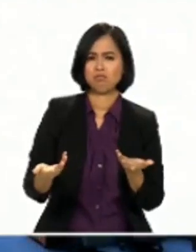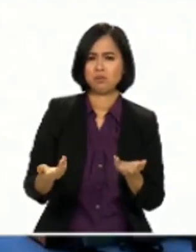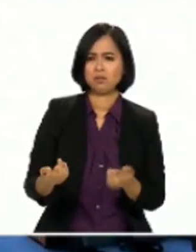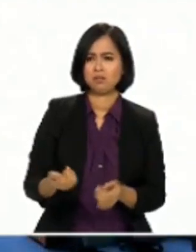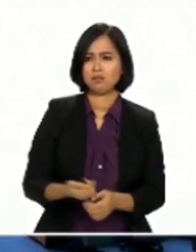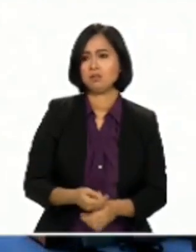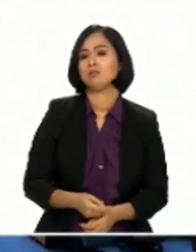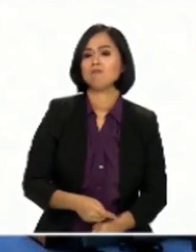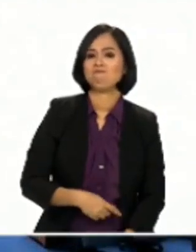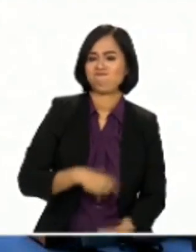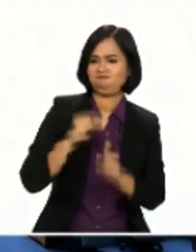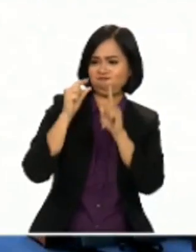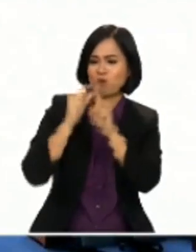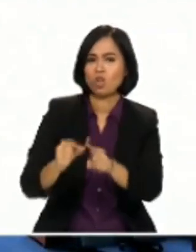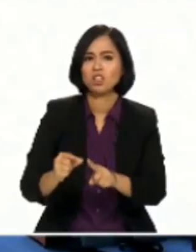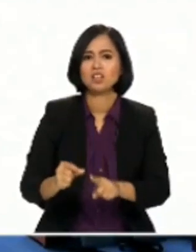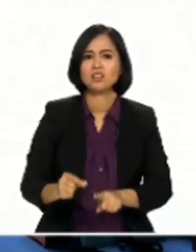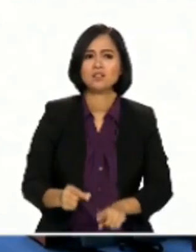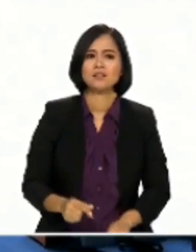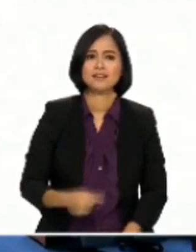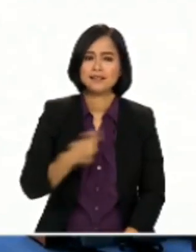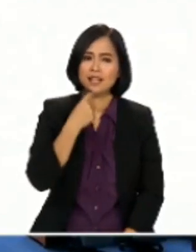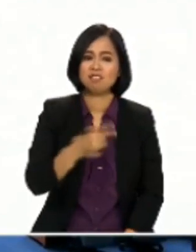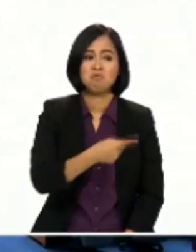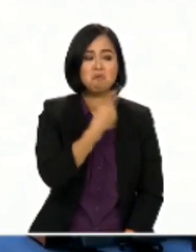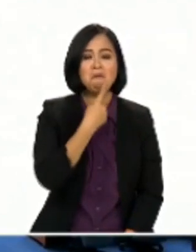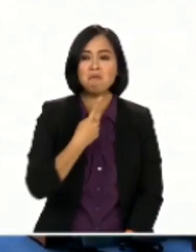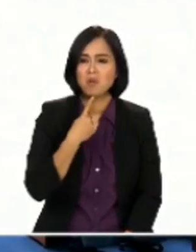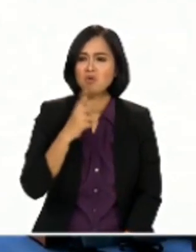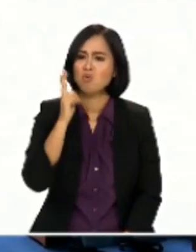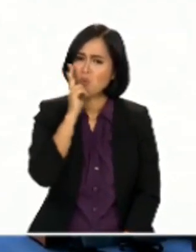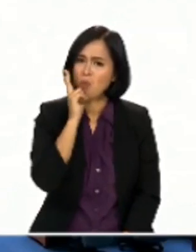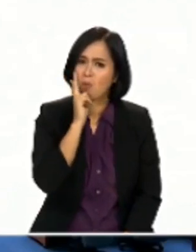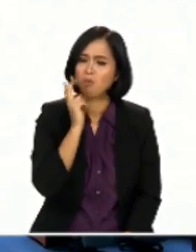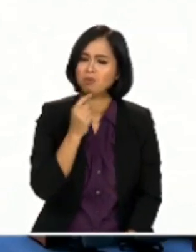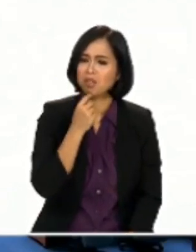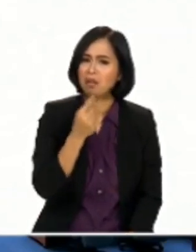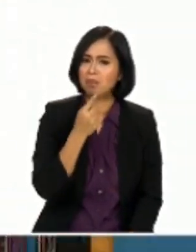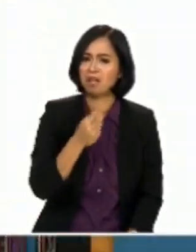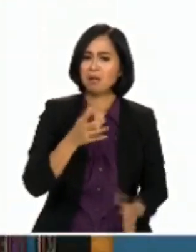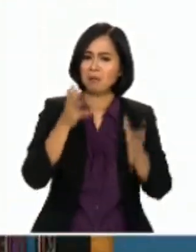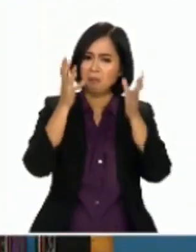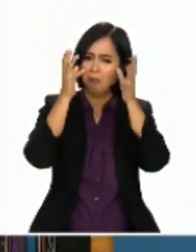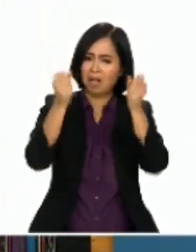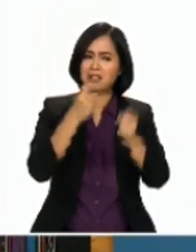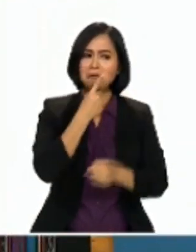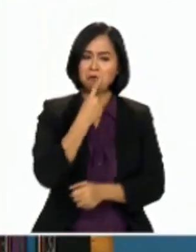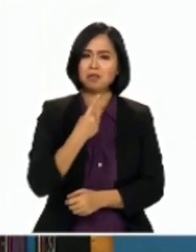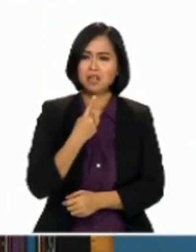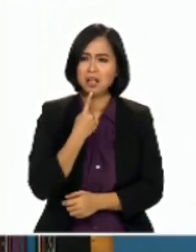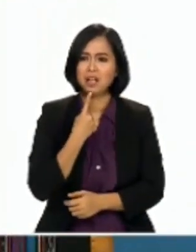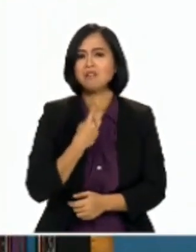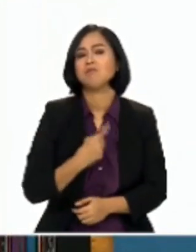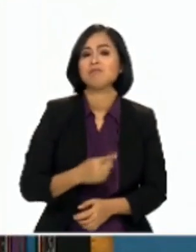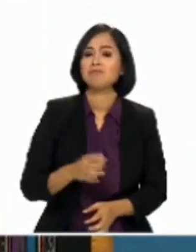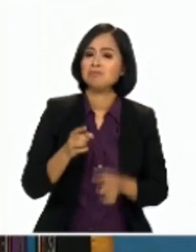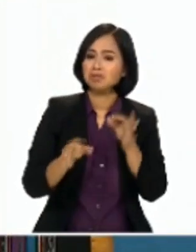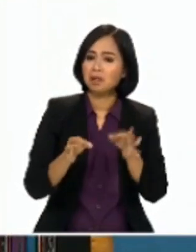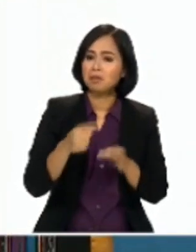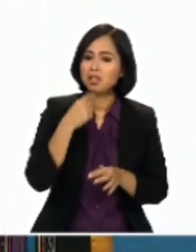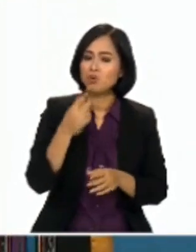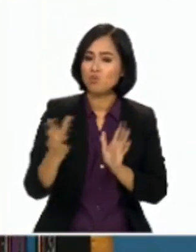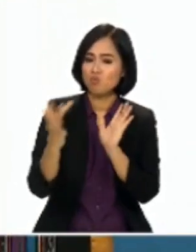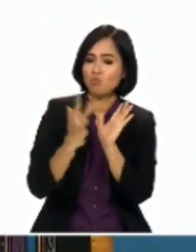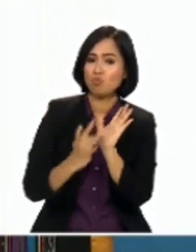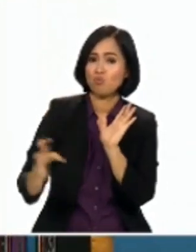ina mo, sabi ni Duterte, the president told us, that if you extort